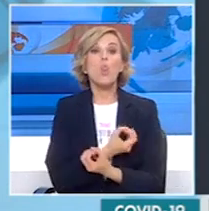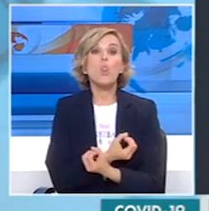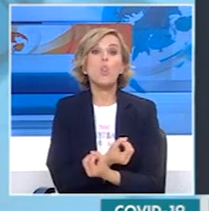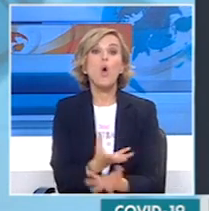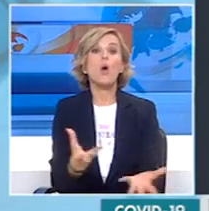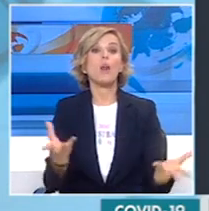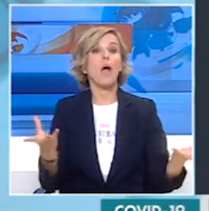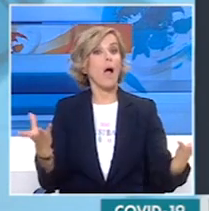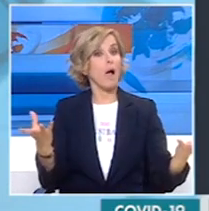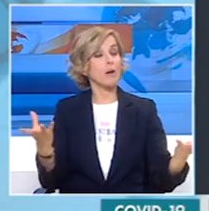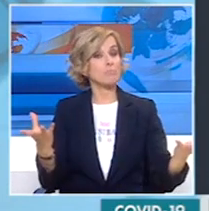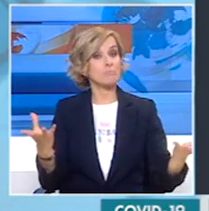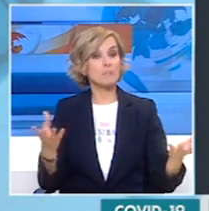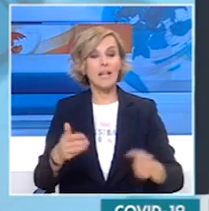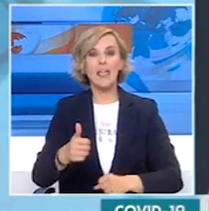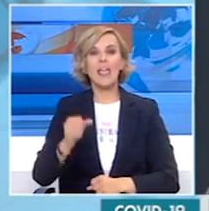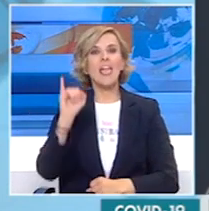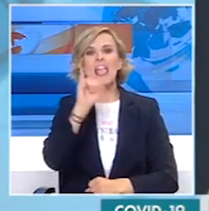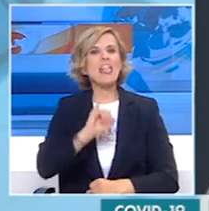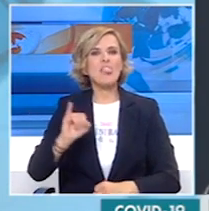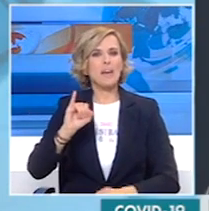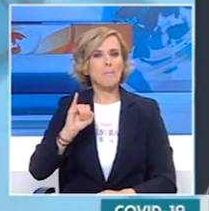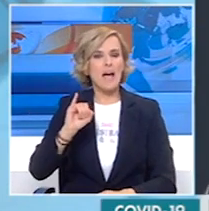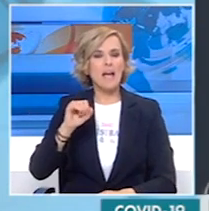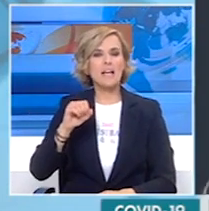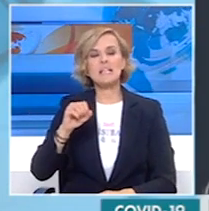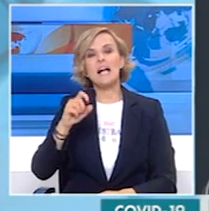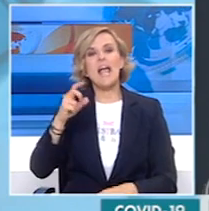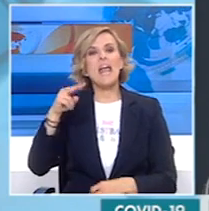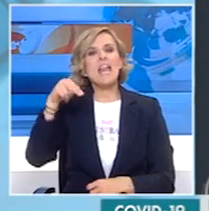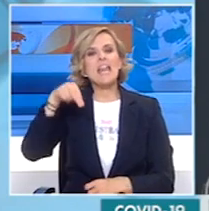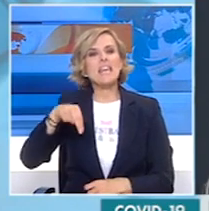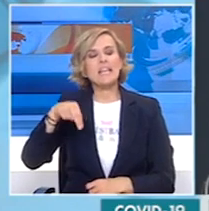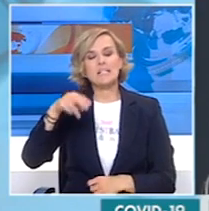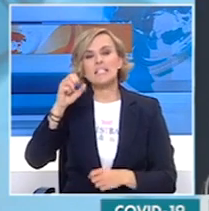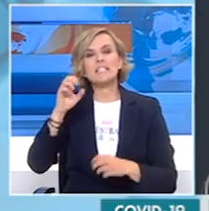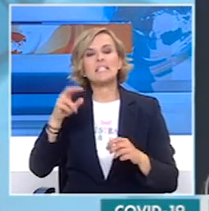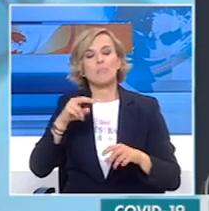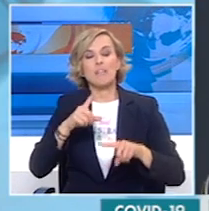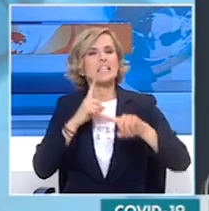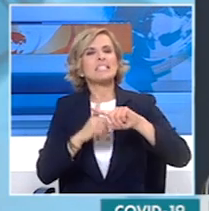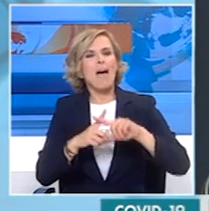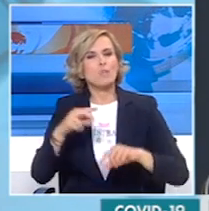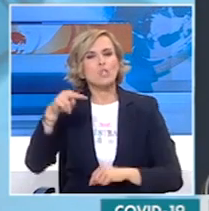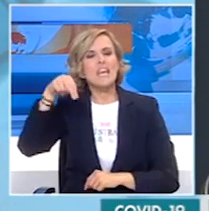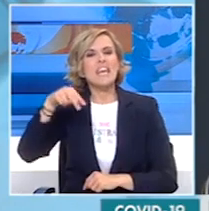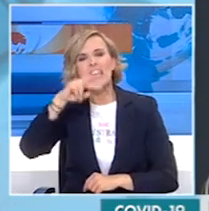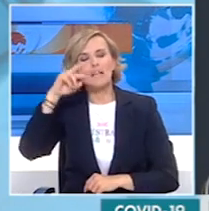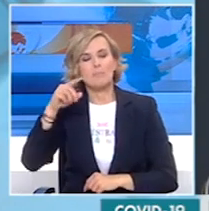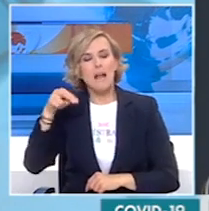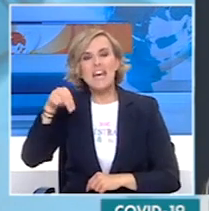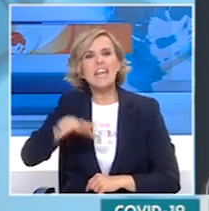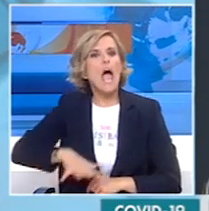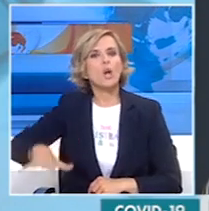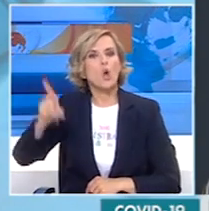της χώρας μας. Το Ίδρυμα Σταύρος Νιάρχος προχωράει σε διεθνή πρωτοβουλία δράσης για τον κορονοϊό ύψους